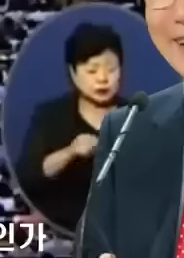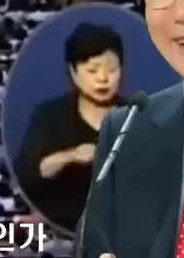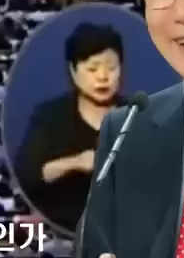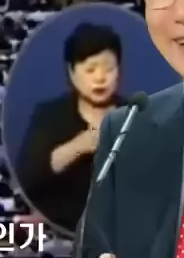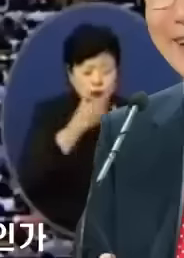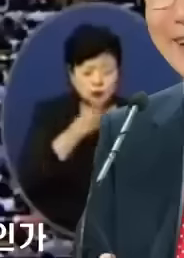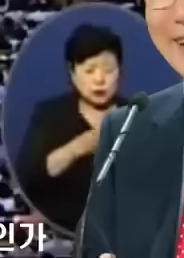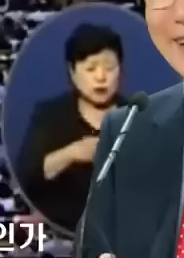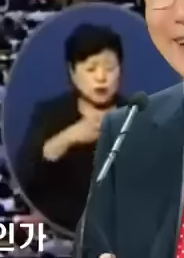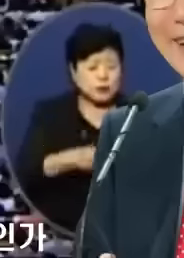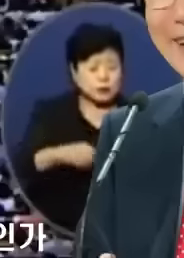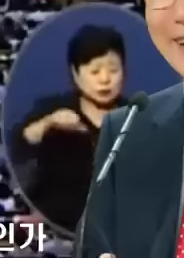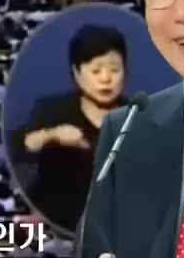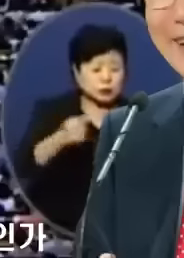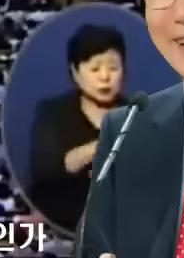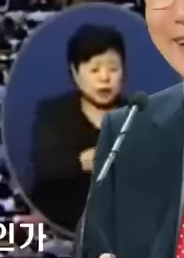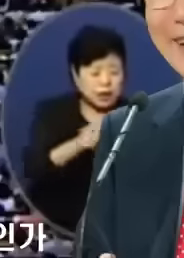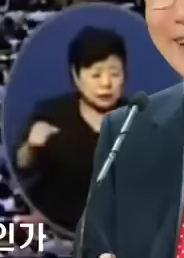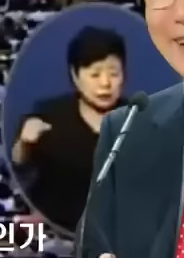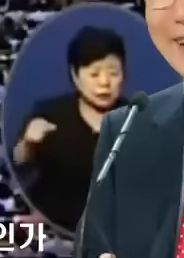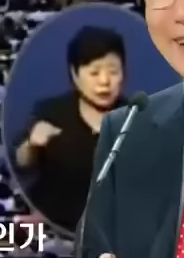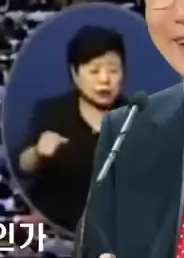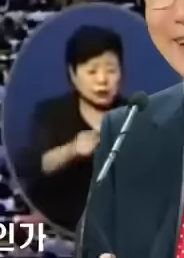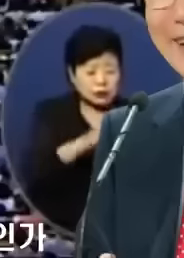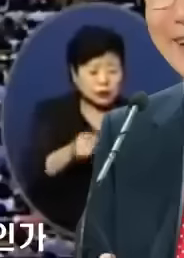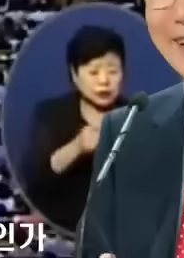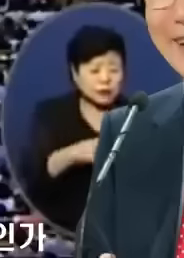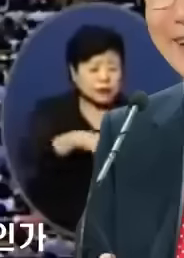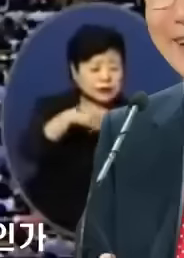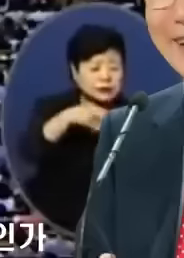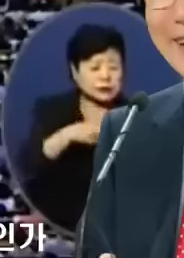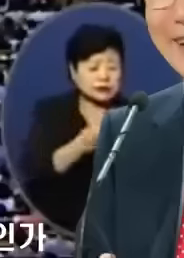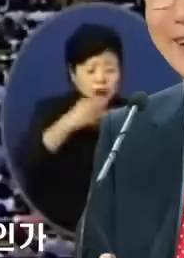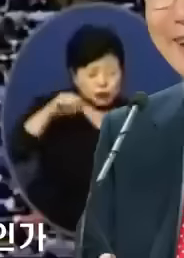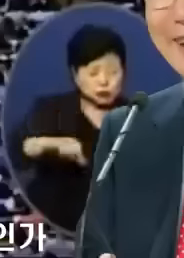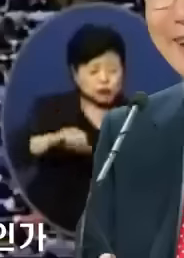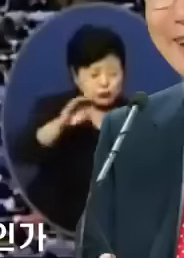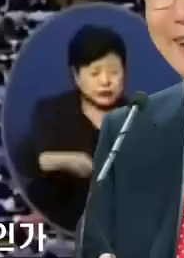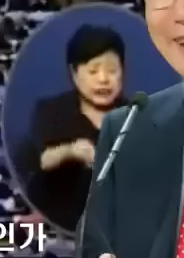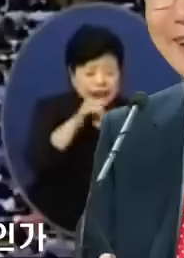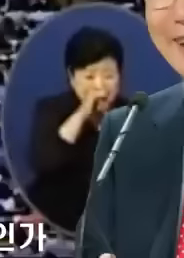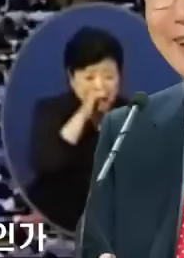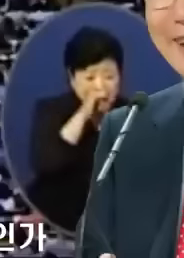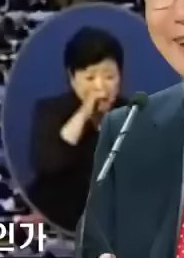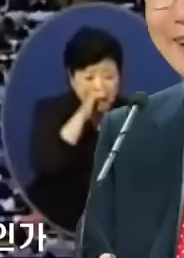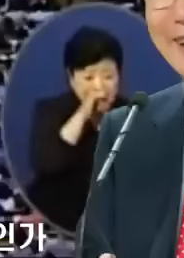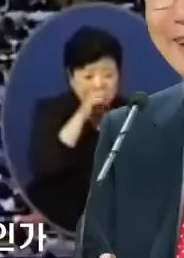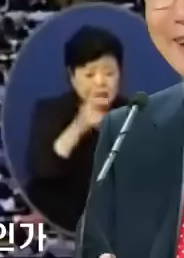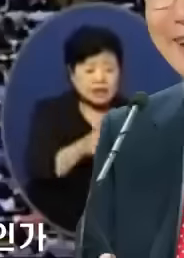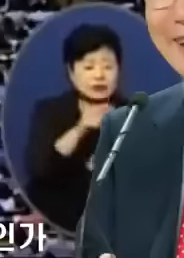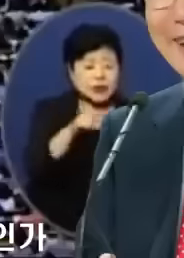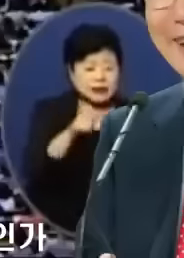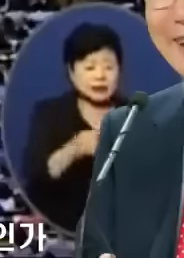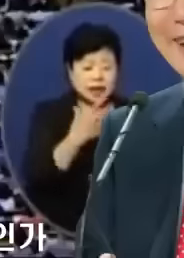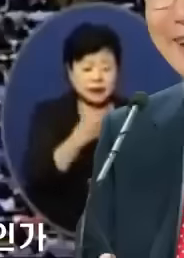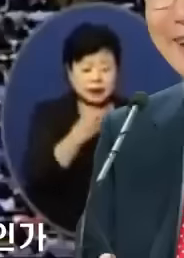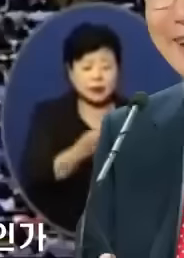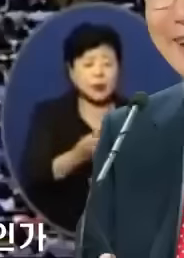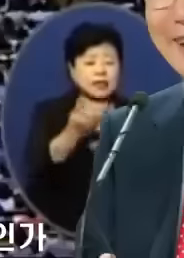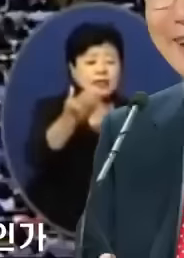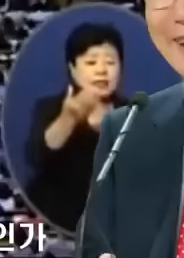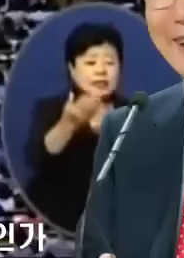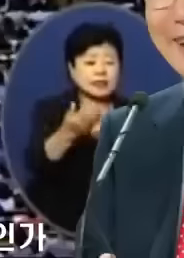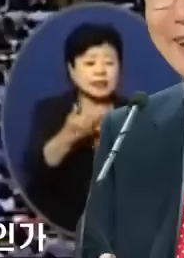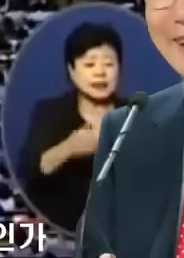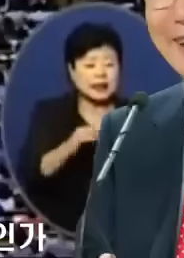율법의 저주에서 우리를 속량하셨으니 기록된 바 나무에 달린 자마다 저주 아래 있는 자라 하였습니다. 이는 그리스도 예수 안에서 아브라함의